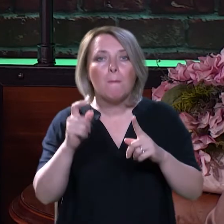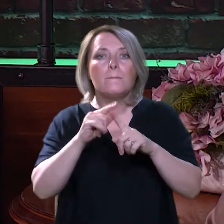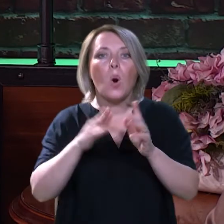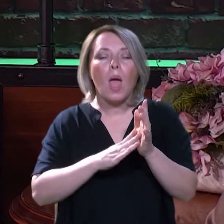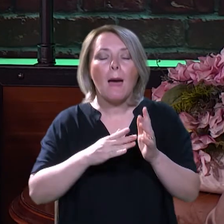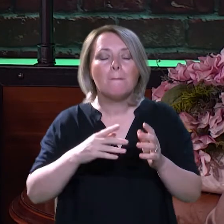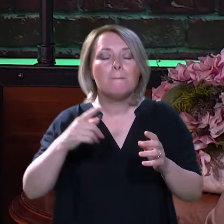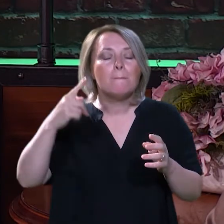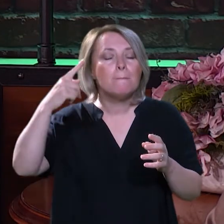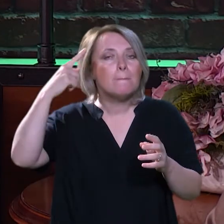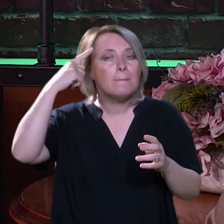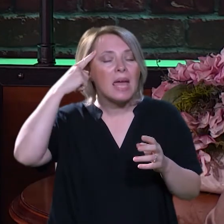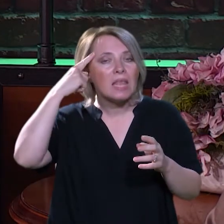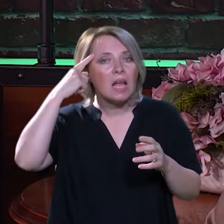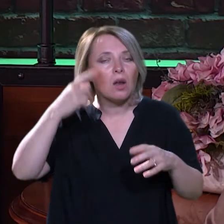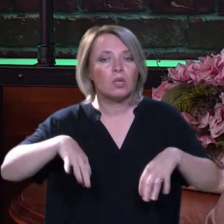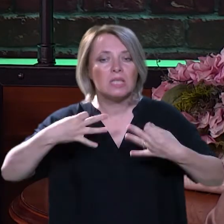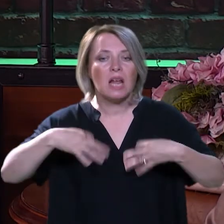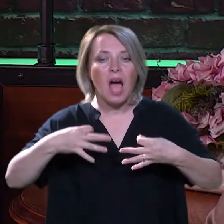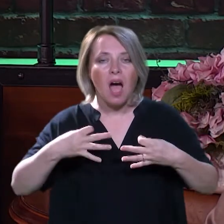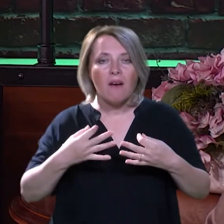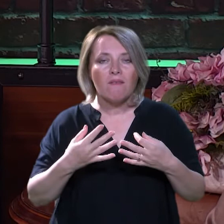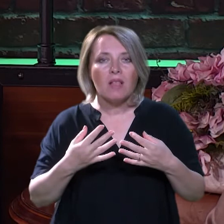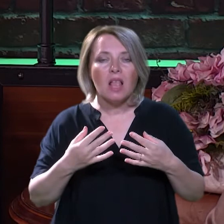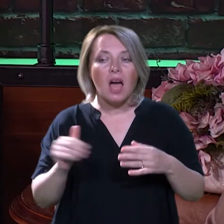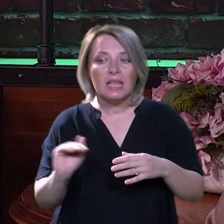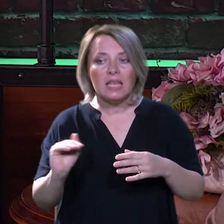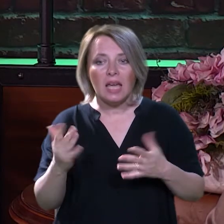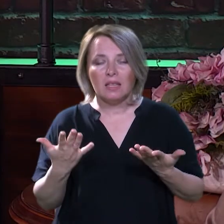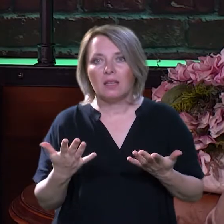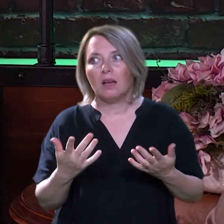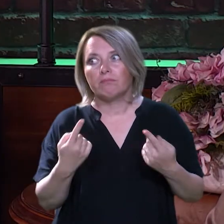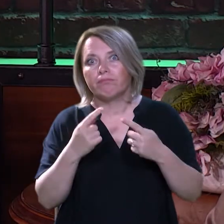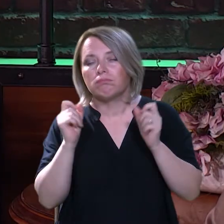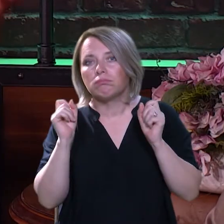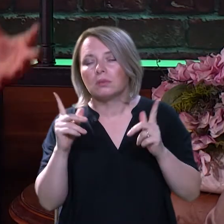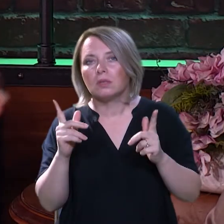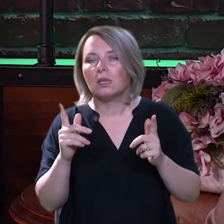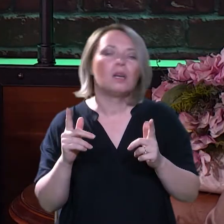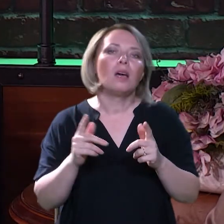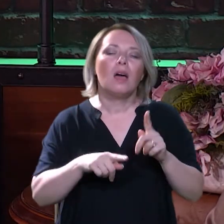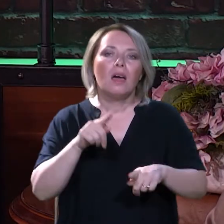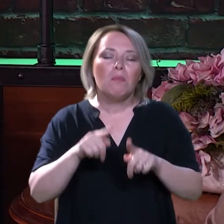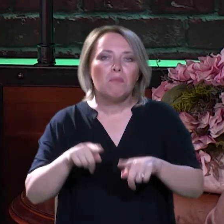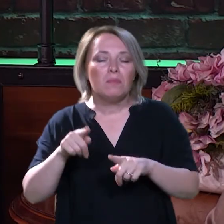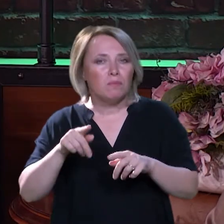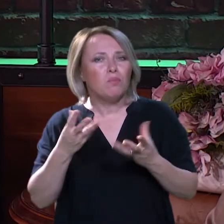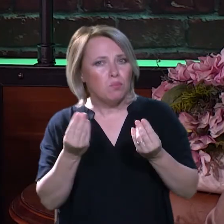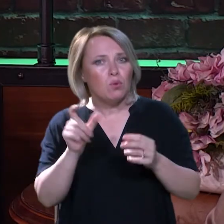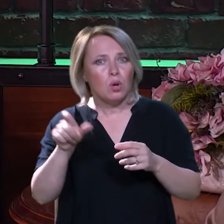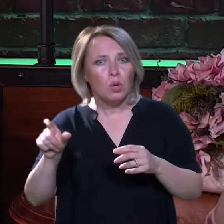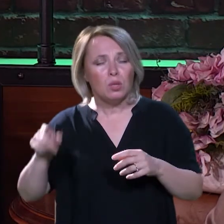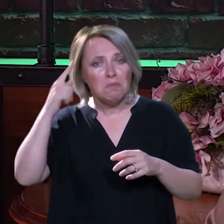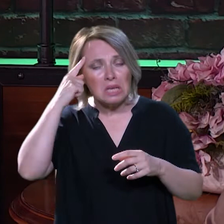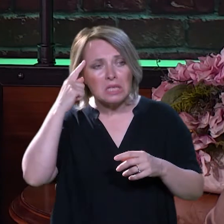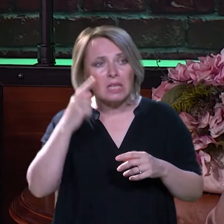još uvijek, meni se čini, daleko. Čini mi se kao da ljudi imaju dojam da je mentalno zdravlje neki pojam koji se javlja kad su ljudi u odrasloj dobi u nekoj